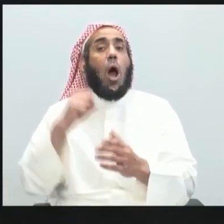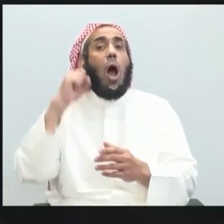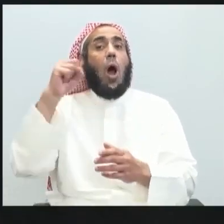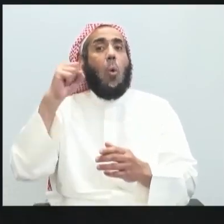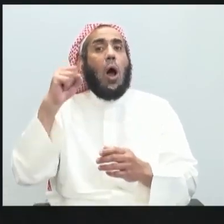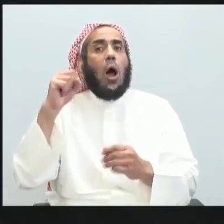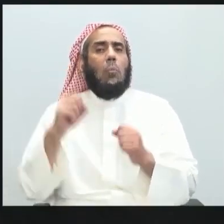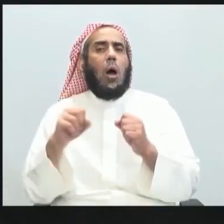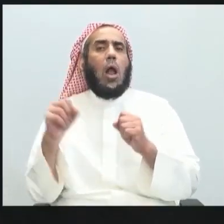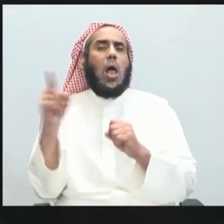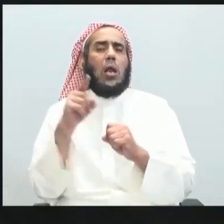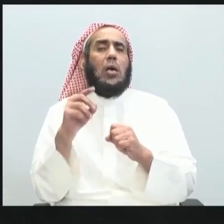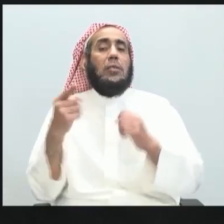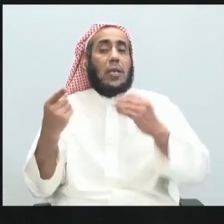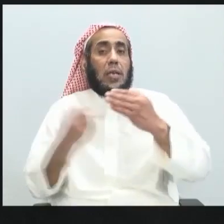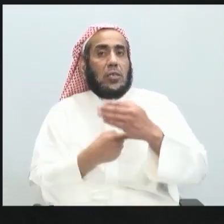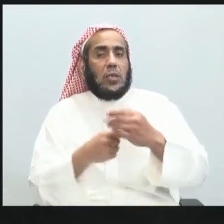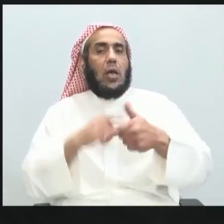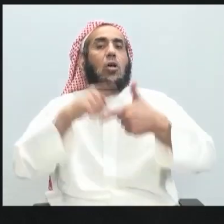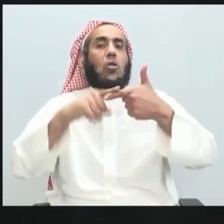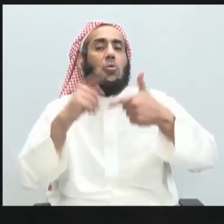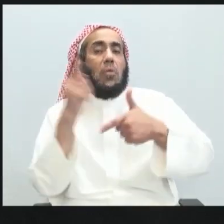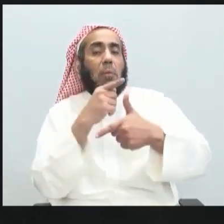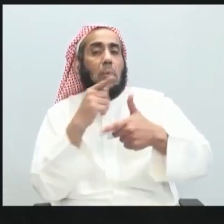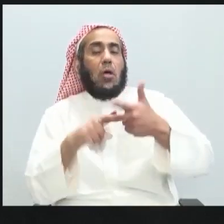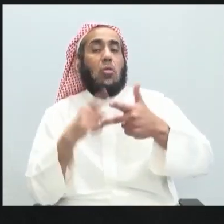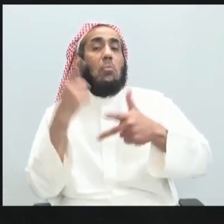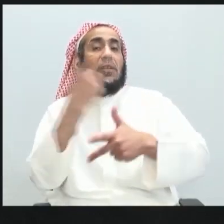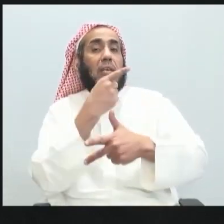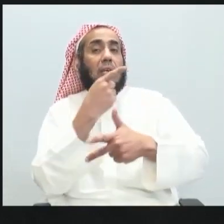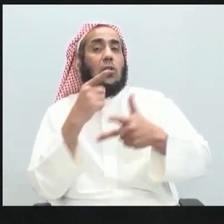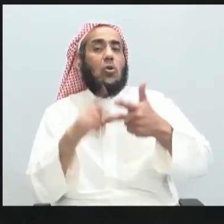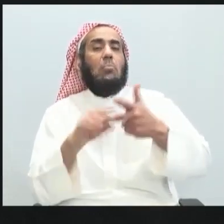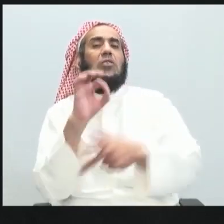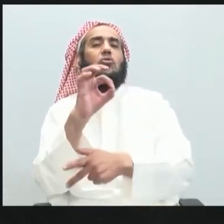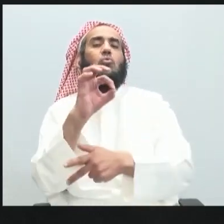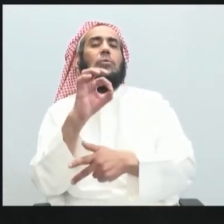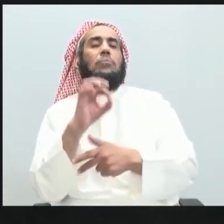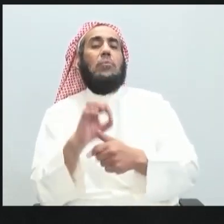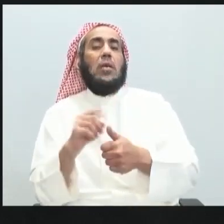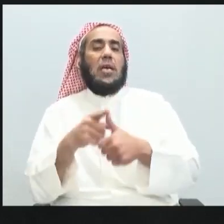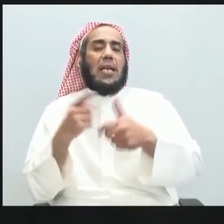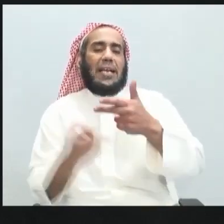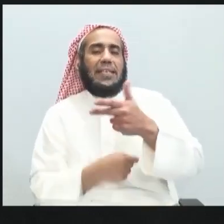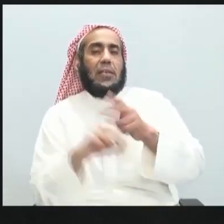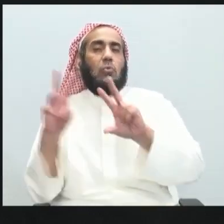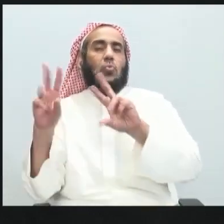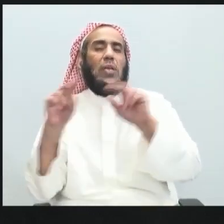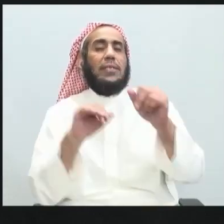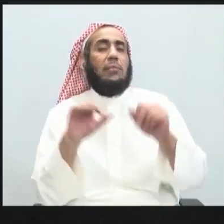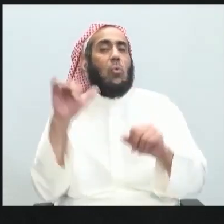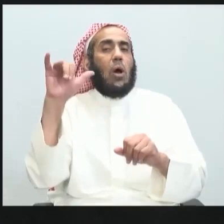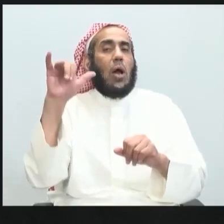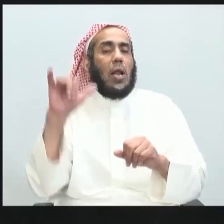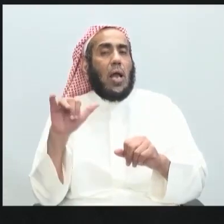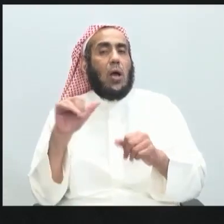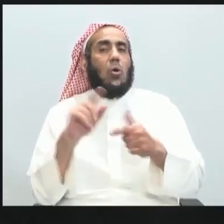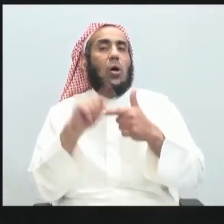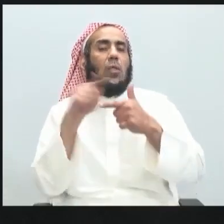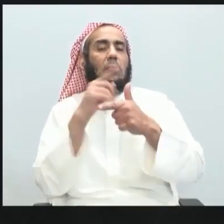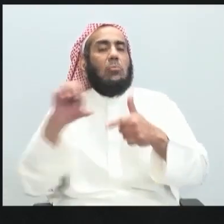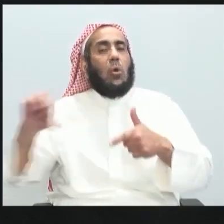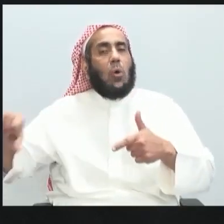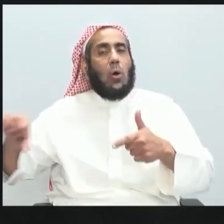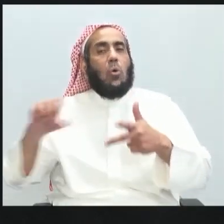اقوى الحركات الكسره ثم الضمه ثم الفتحه ثم السكون فالكسره تناسبها الياء والضمه